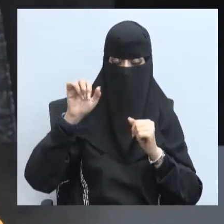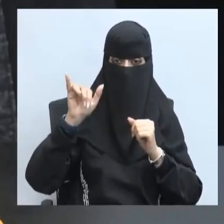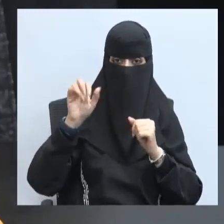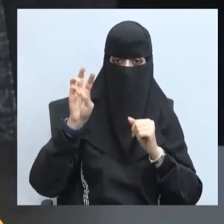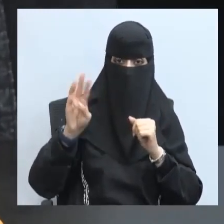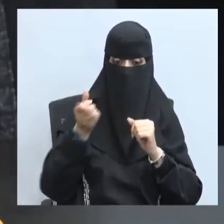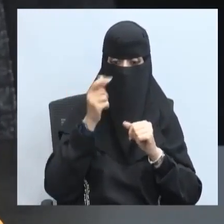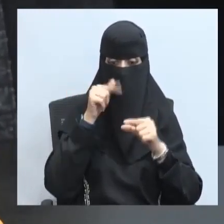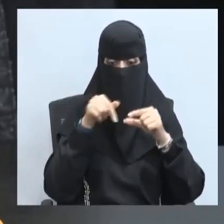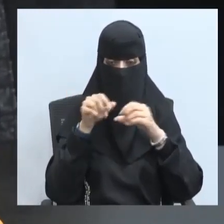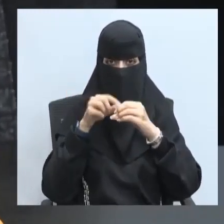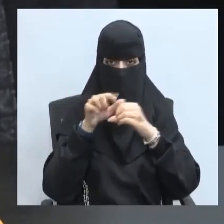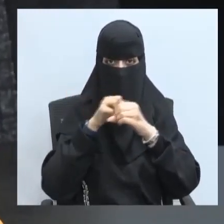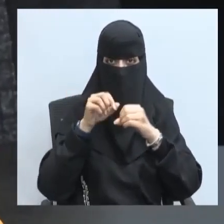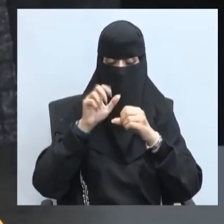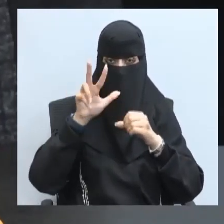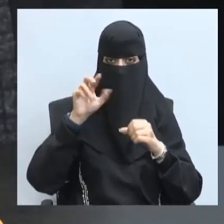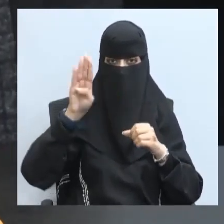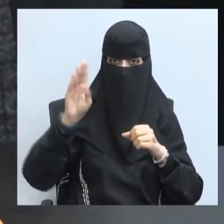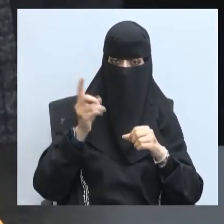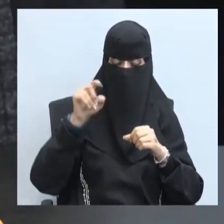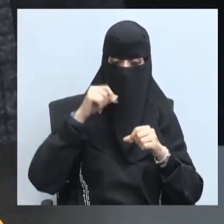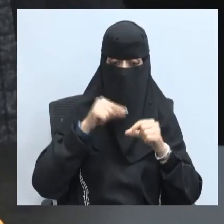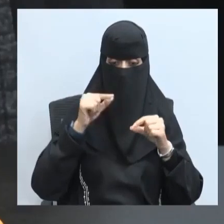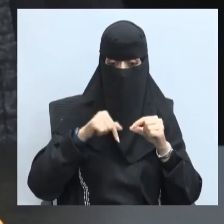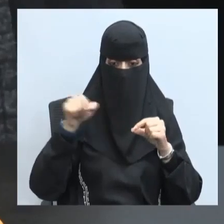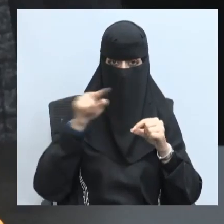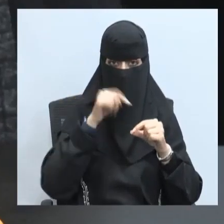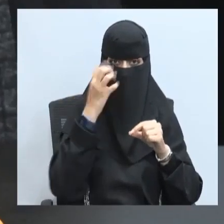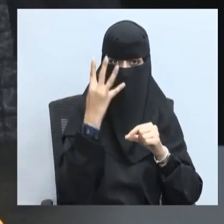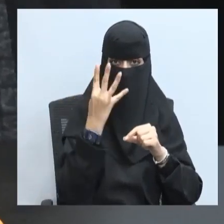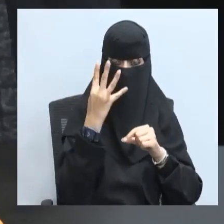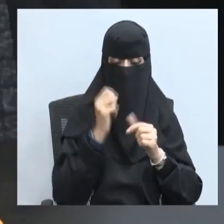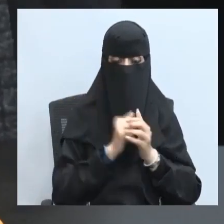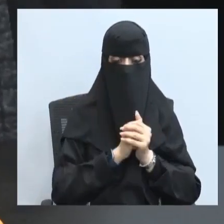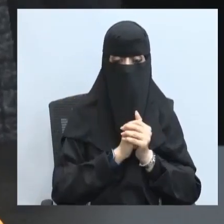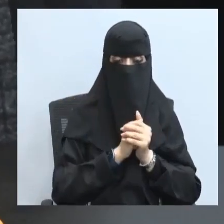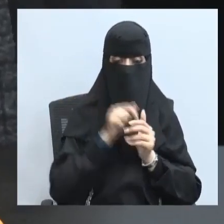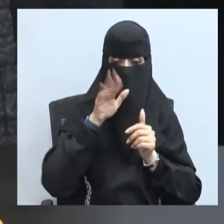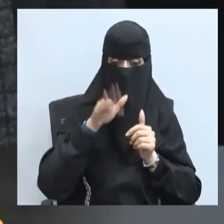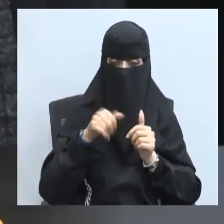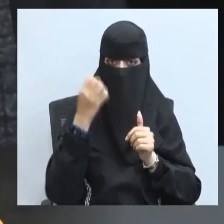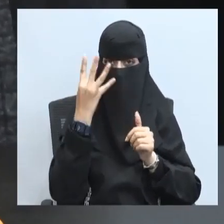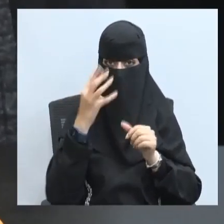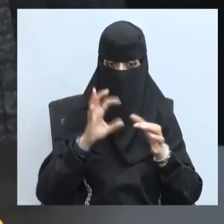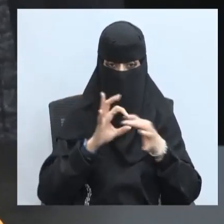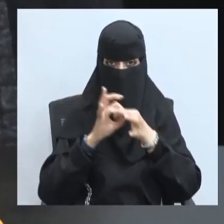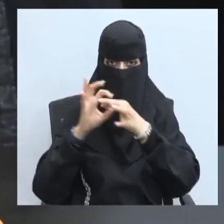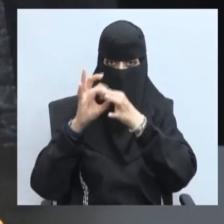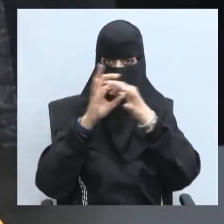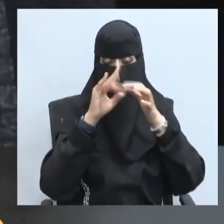الكربون وفي الاطراف الهيدروجين الروابط واح 2 3 عه اذا اربعه روابط حول